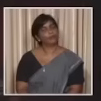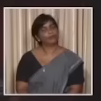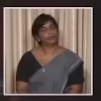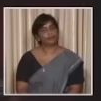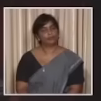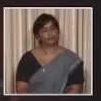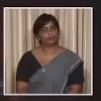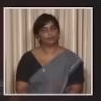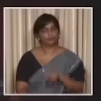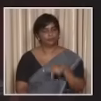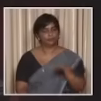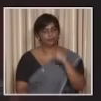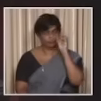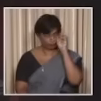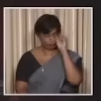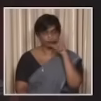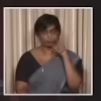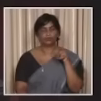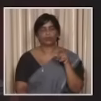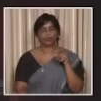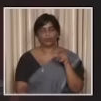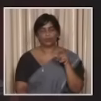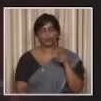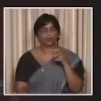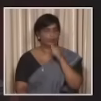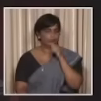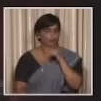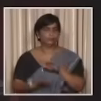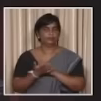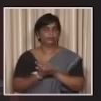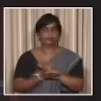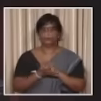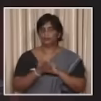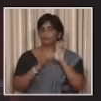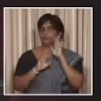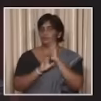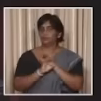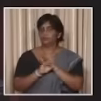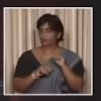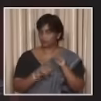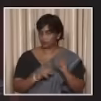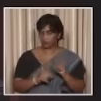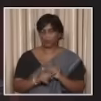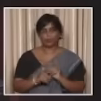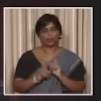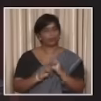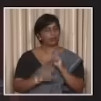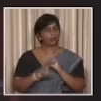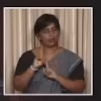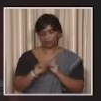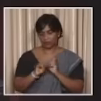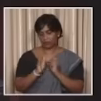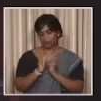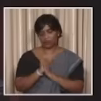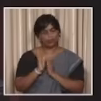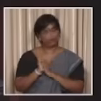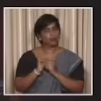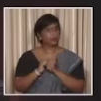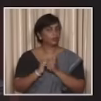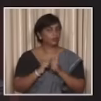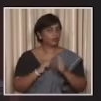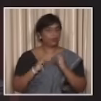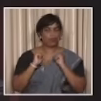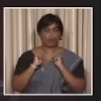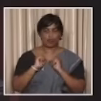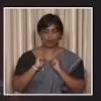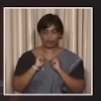අද්භූතමාද උදෑසනම බොහොම පැහැදිලි ප්‍රකාශයක් කරා පාර්ලිමේන්තු කමිටු ක්‍රියාත්මක විය යුතු